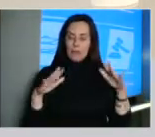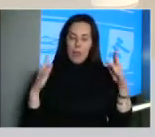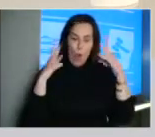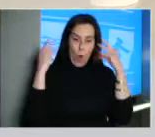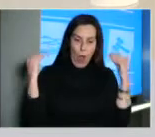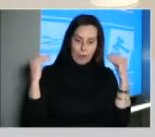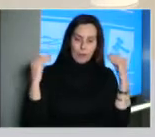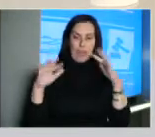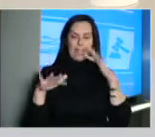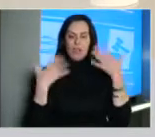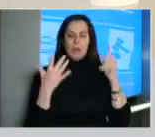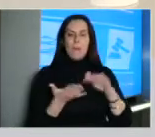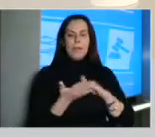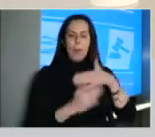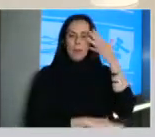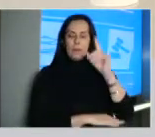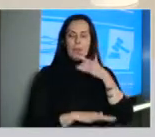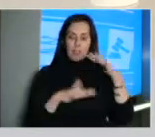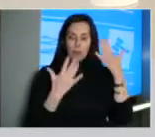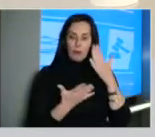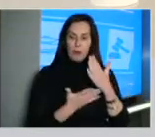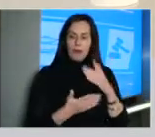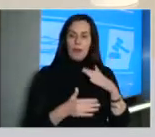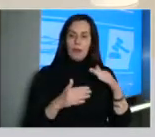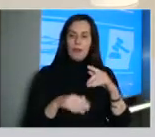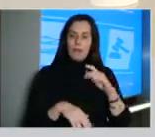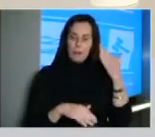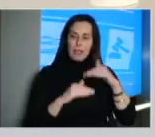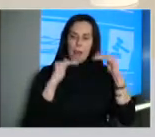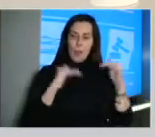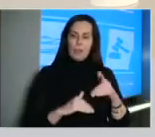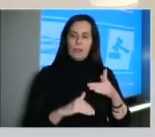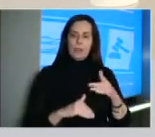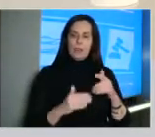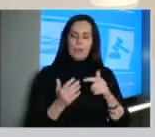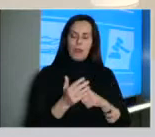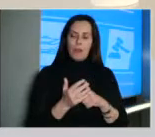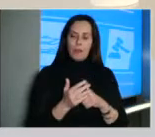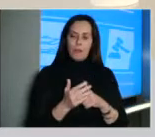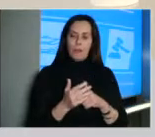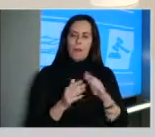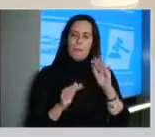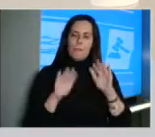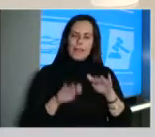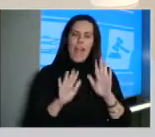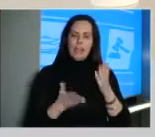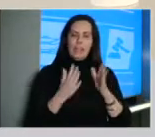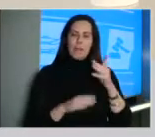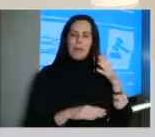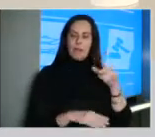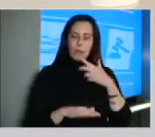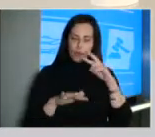הולנד 10 שנים, אם היית 10 שנים מקבל מלא, ואם היית פחות, אז זה נקרא פרורייטד, זאת אומרת פרופורציונית. זאת אומרת, כמה זמן היית כאן?